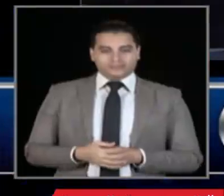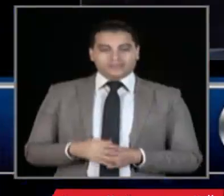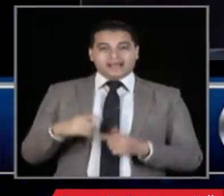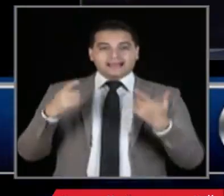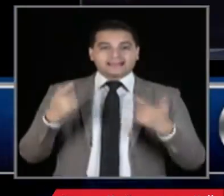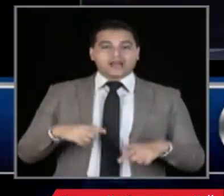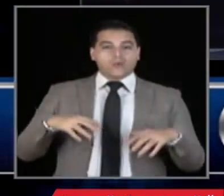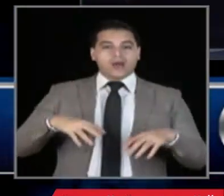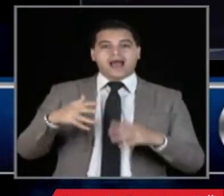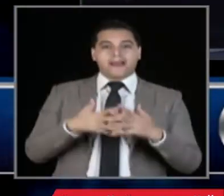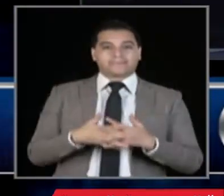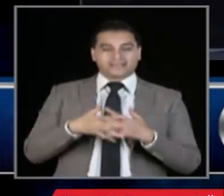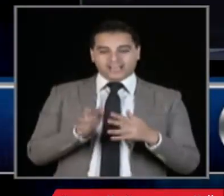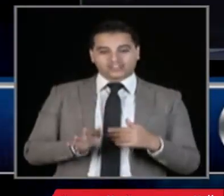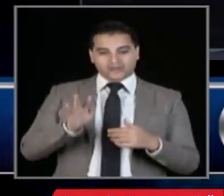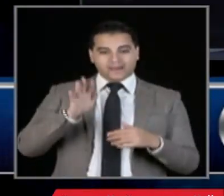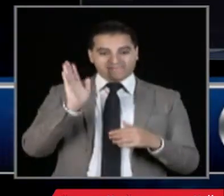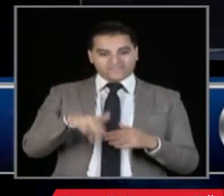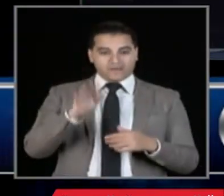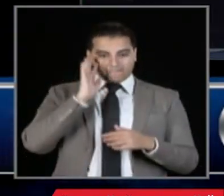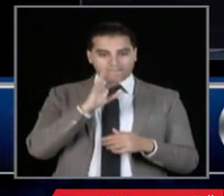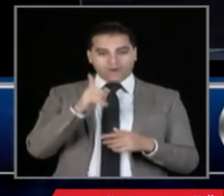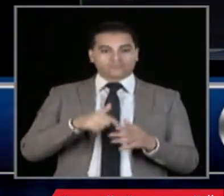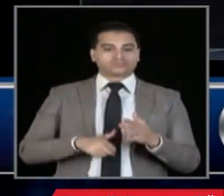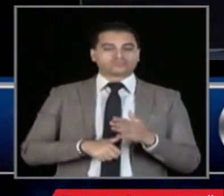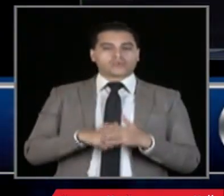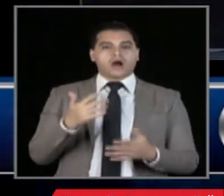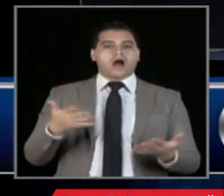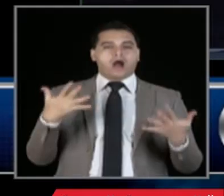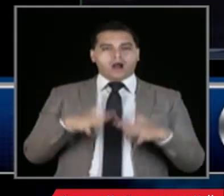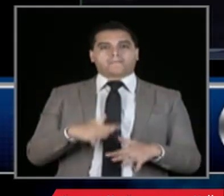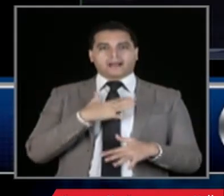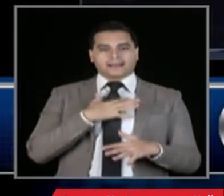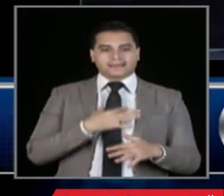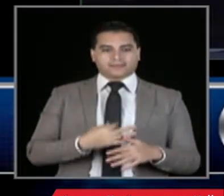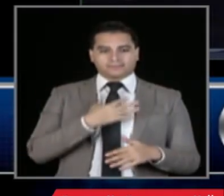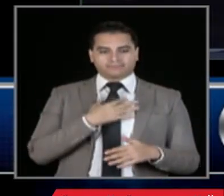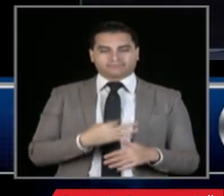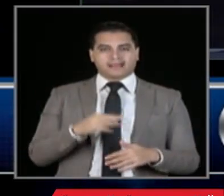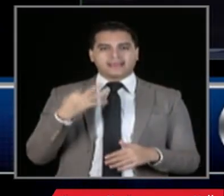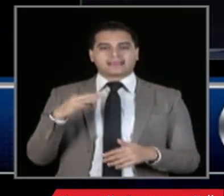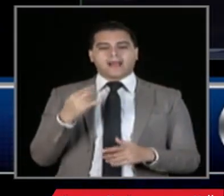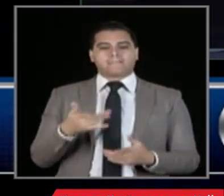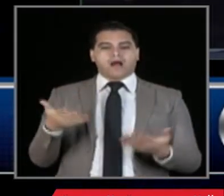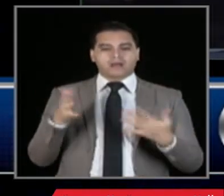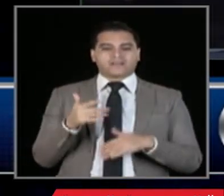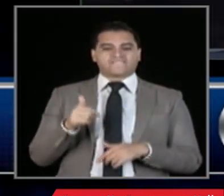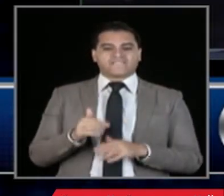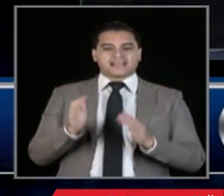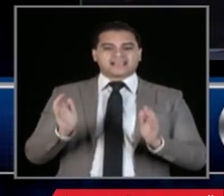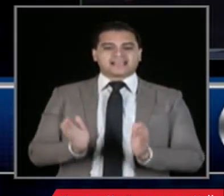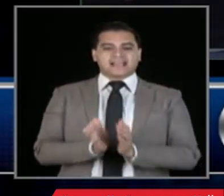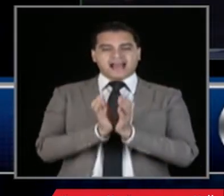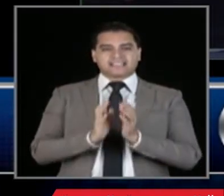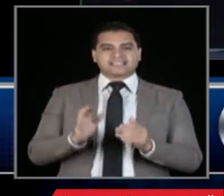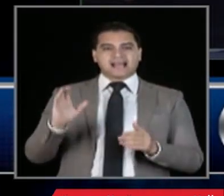دولة بأمريكا الشمالية حصلت على أكبر عدد من الميداليات الذهبية في كأس العالم